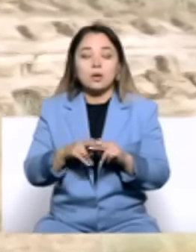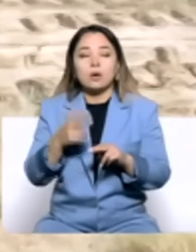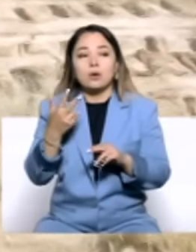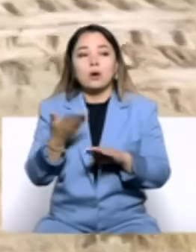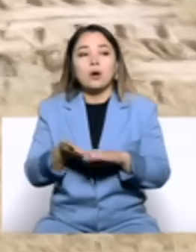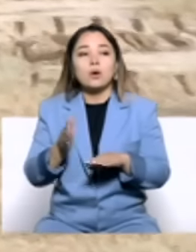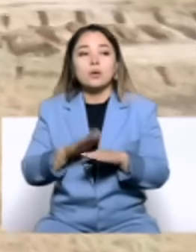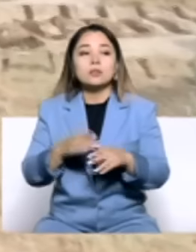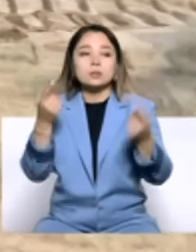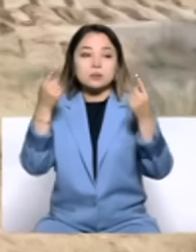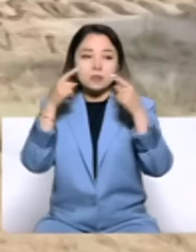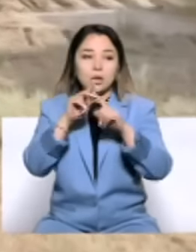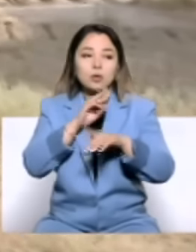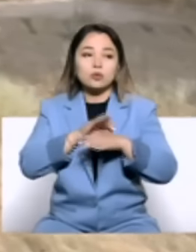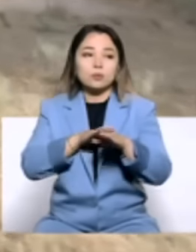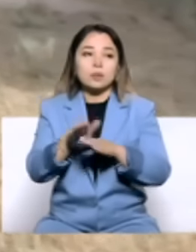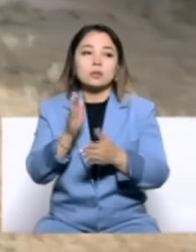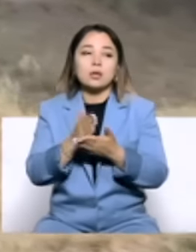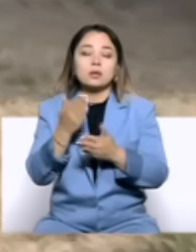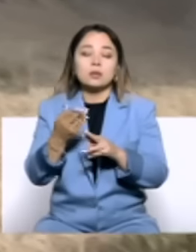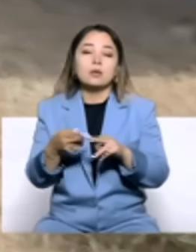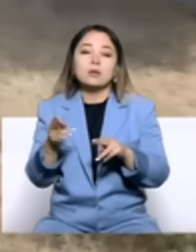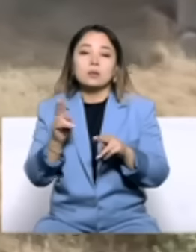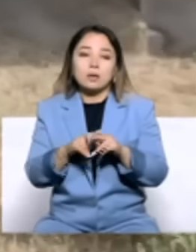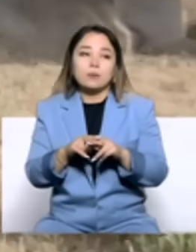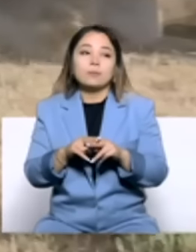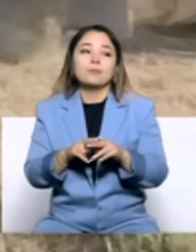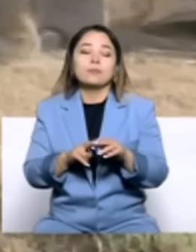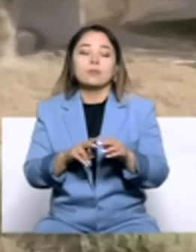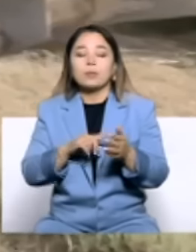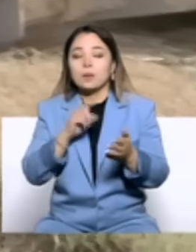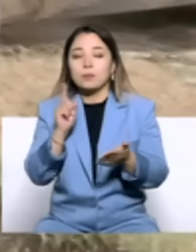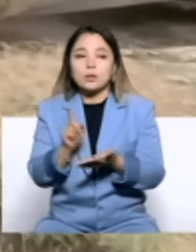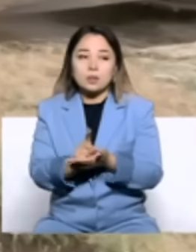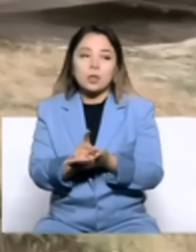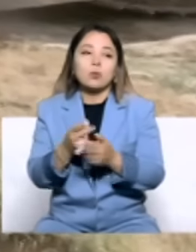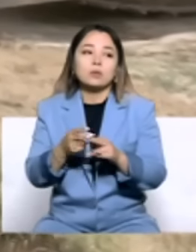ауыр техника жұмыс істеп жатыр. Олардың алдына қойылған